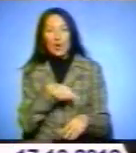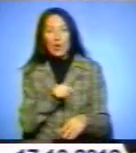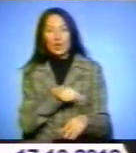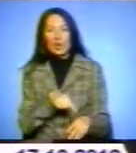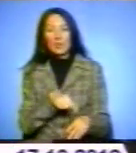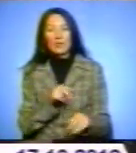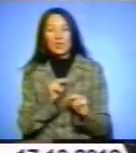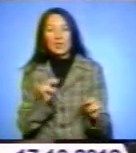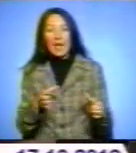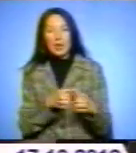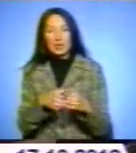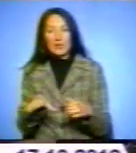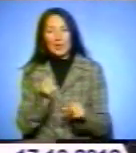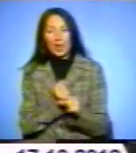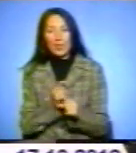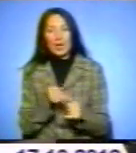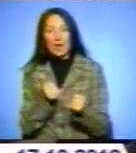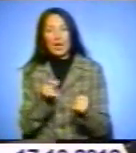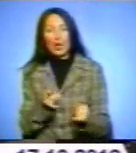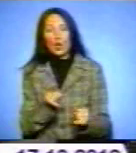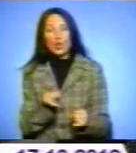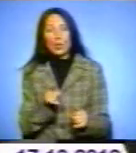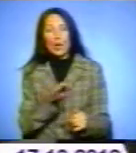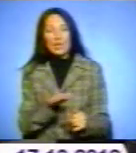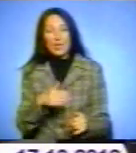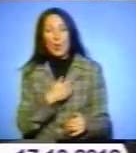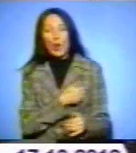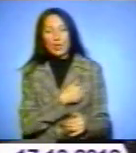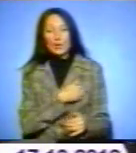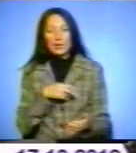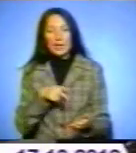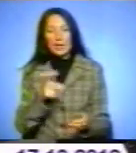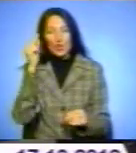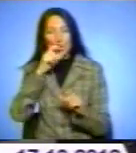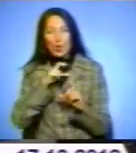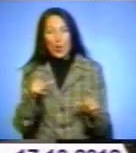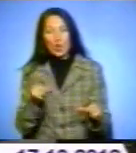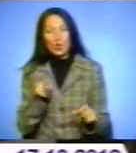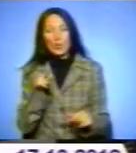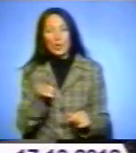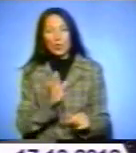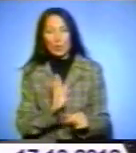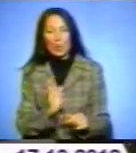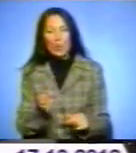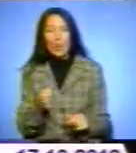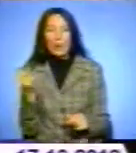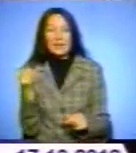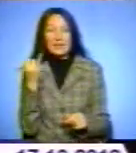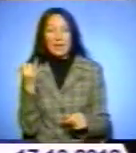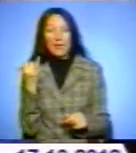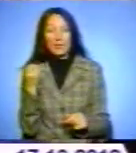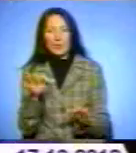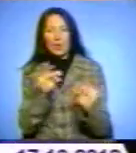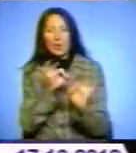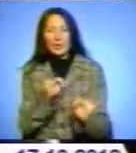Вчительський колектив все робить для того, аби дітям хотілося йти в школу, аби їм тут було цікаво.